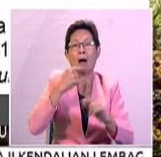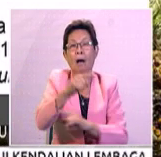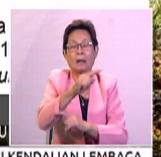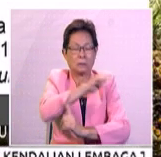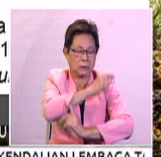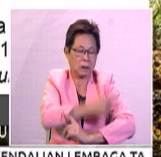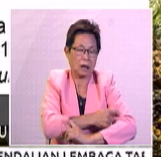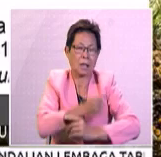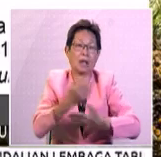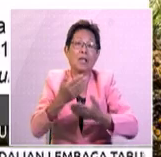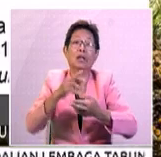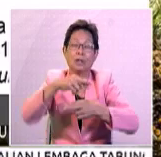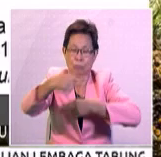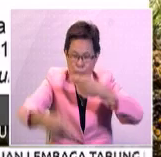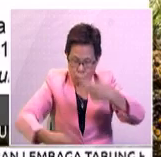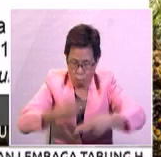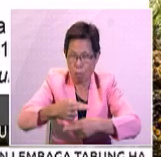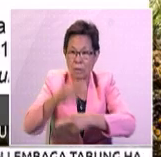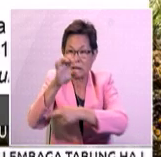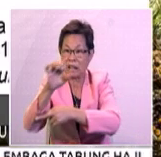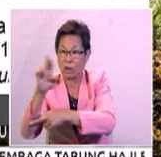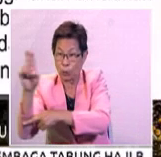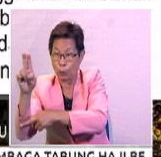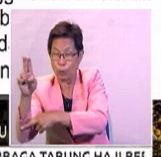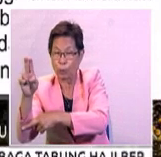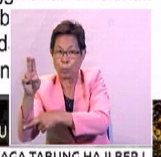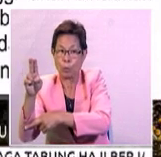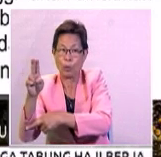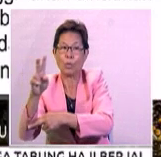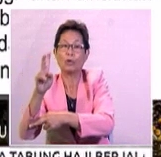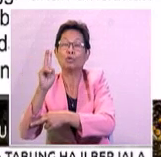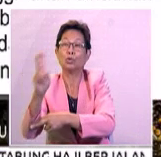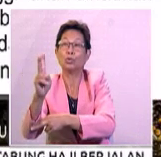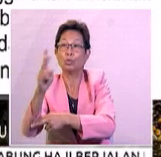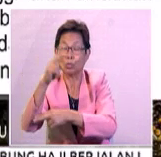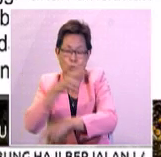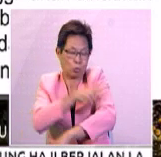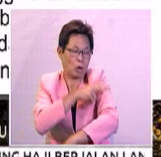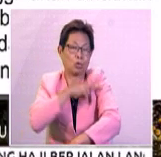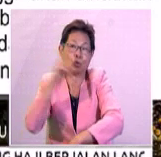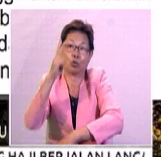tenaga diperbaharui Kesatuan Eropah EU Red 2 untuk tahun